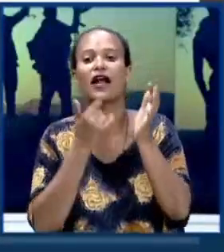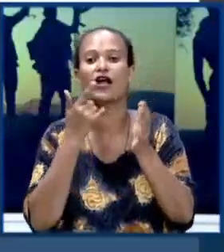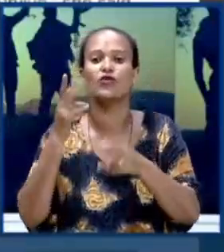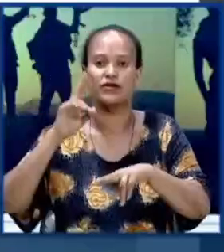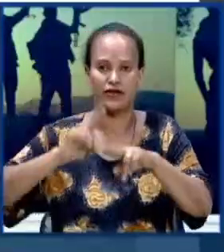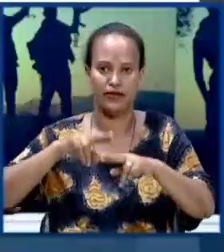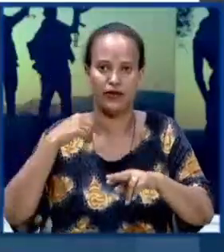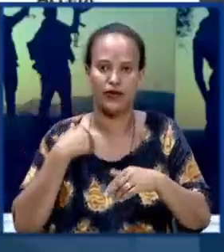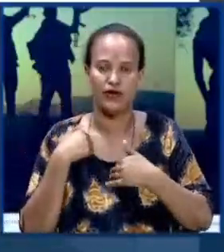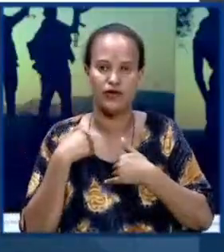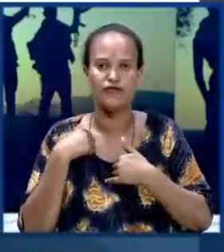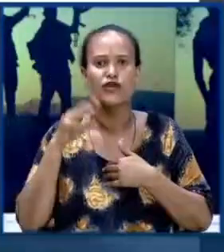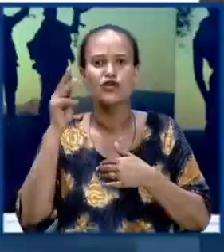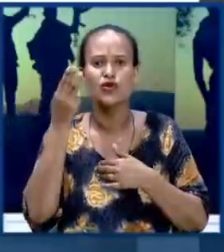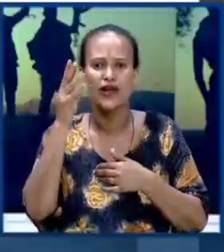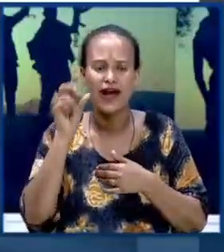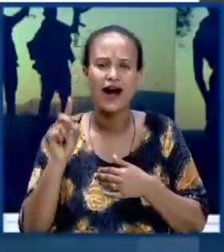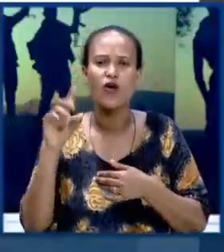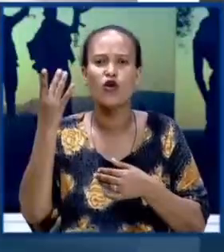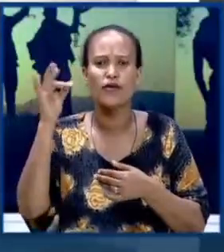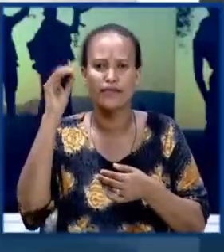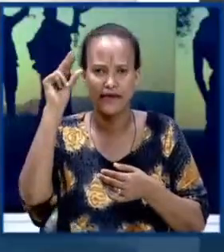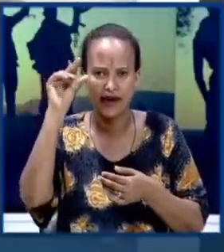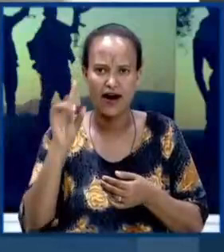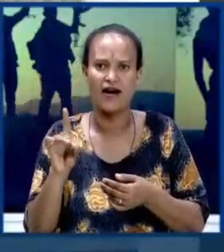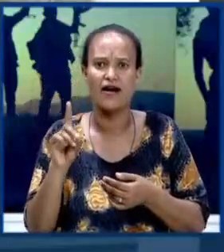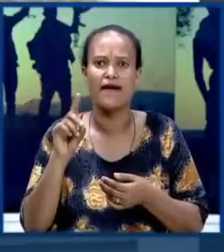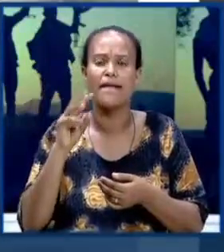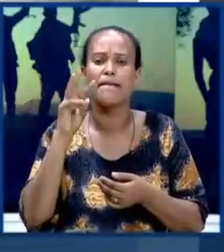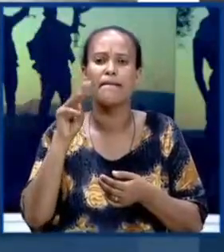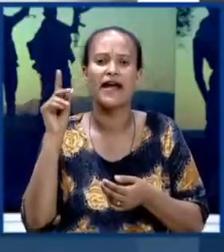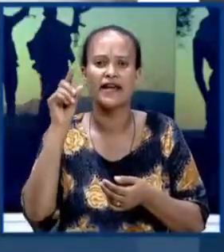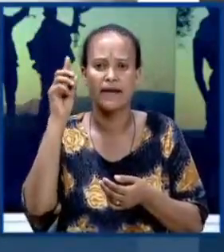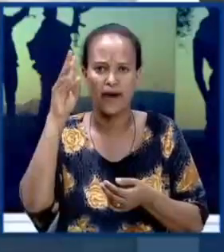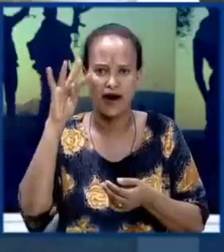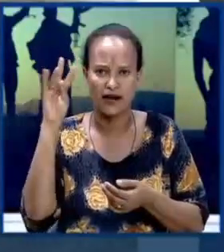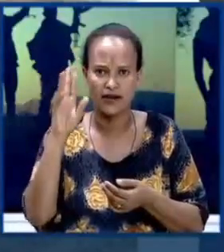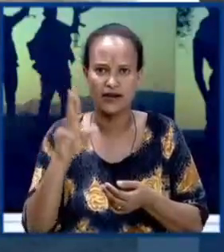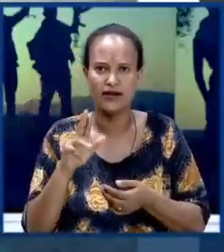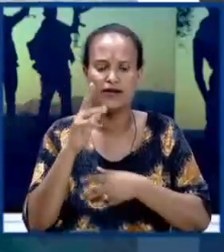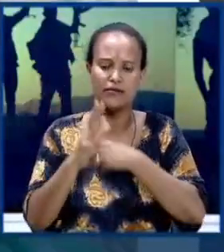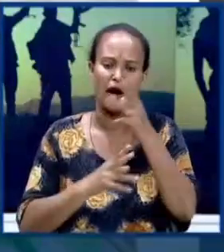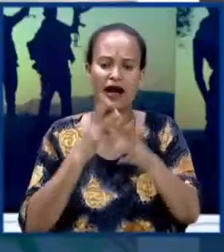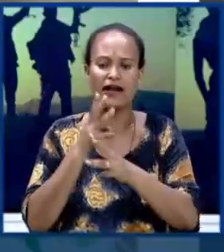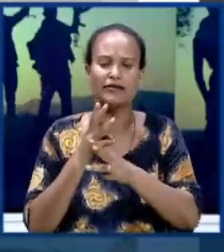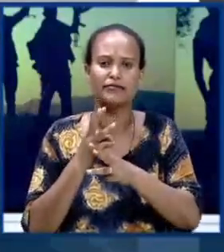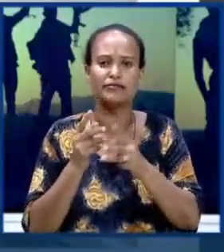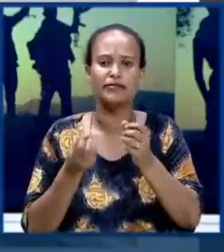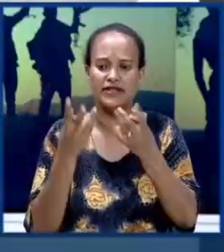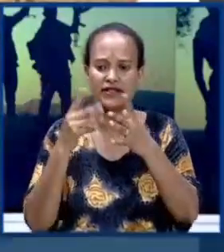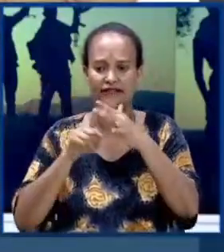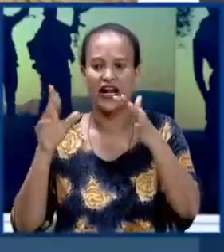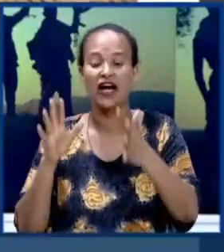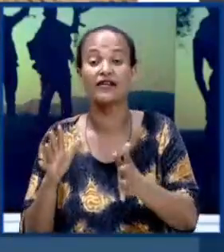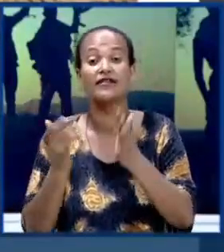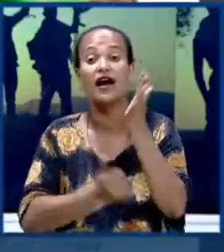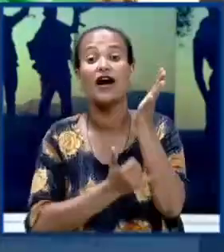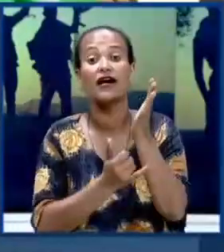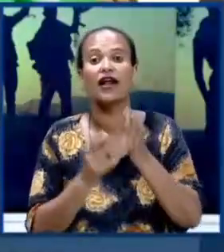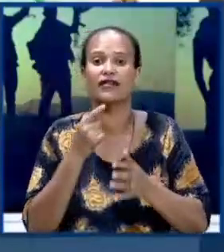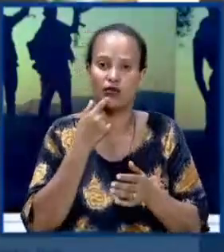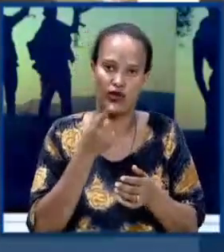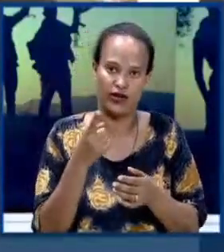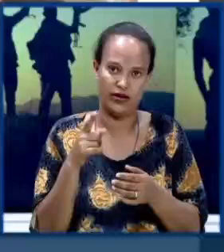ኣሎ። ሶርያ፣ ኮሎምቢያ፣ ቬንዙዌላን ማይናማርን ድማ ብደረጃ ዓለም በዝሒ ተፈናቀልቲ ዘመዝገበ ሃገራት